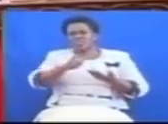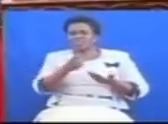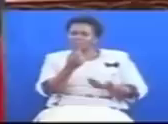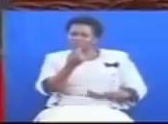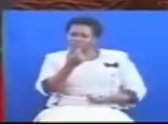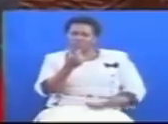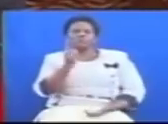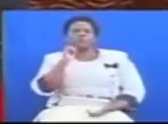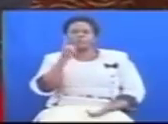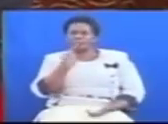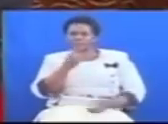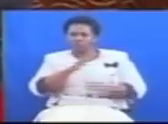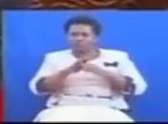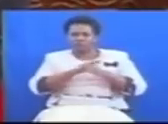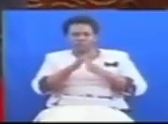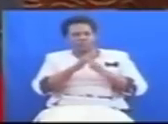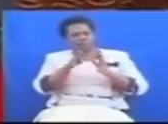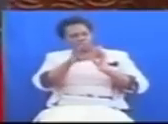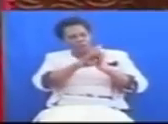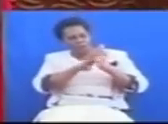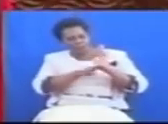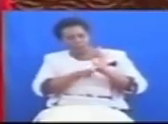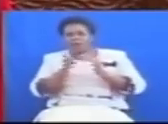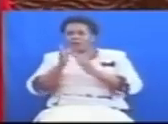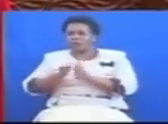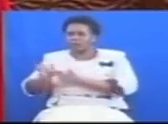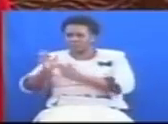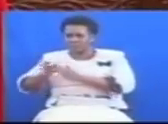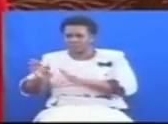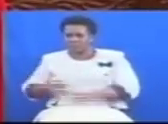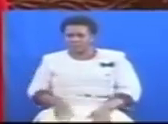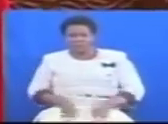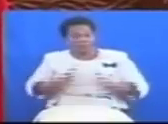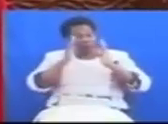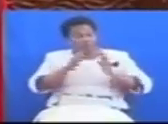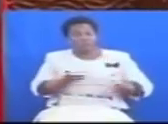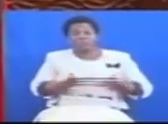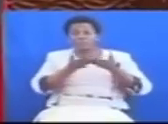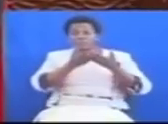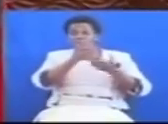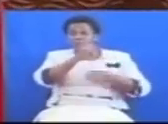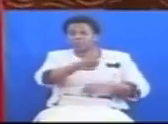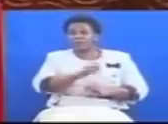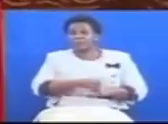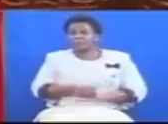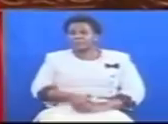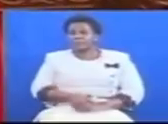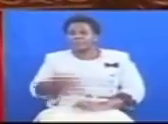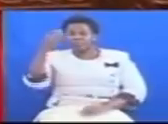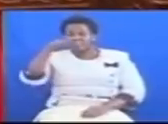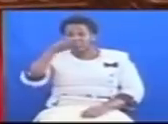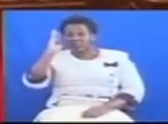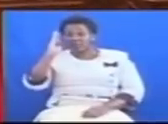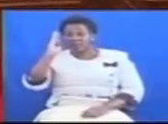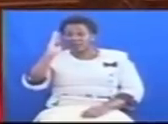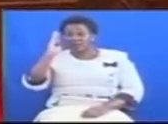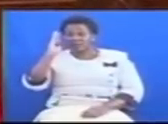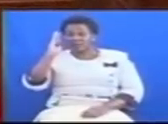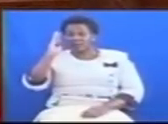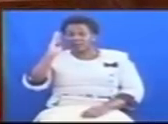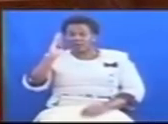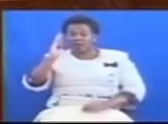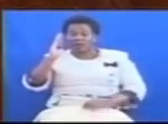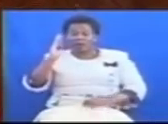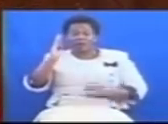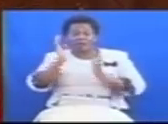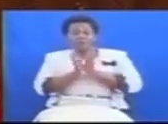la ratiba na utaratibu. Mheshimiwa Naibu Spika, serikali ya Jamhuri ya